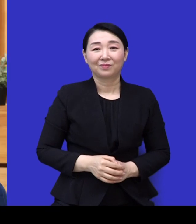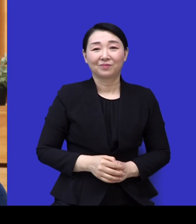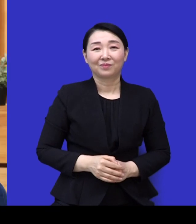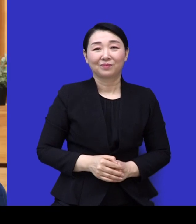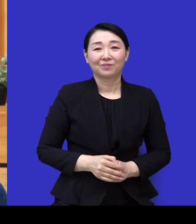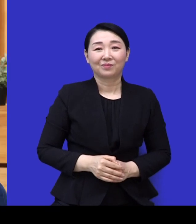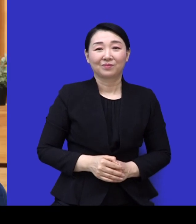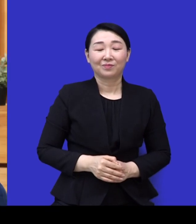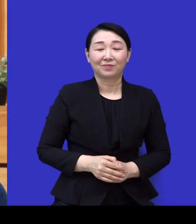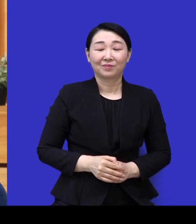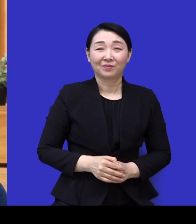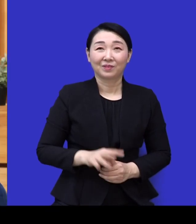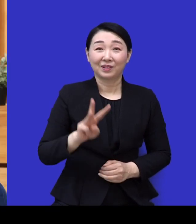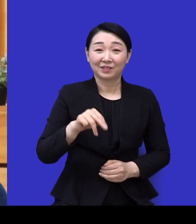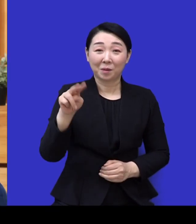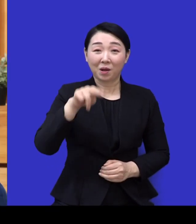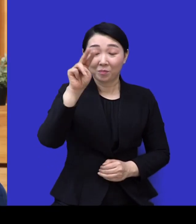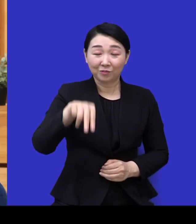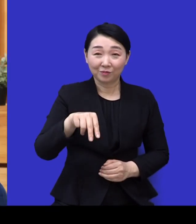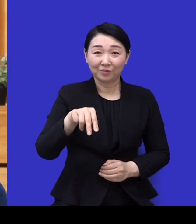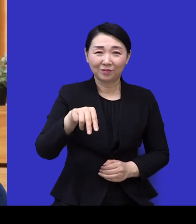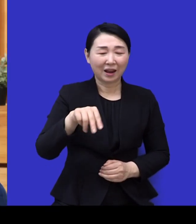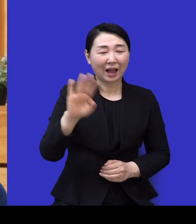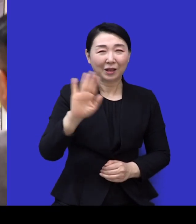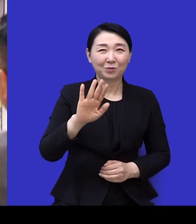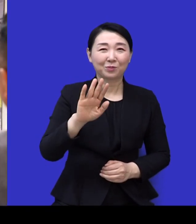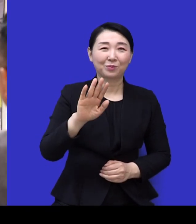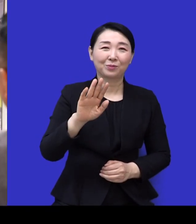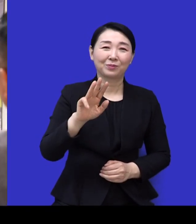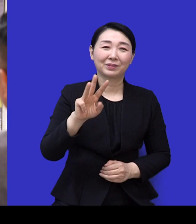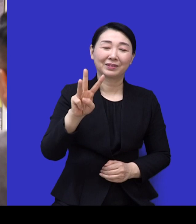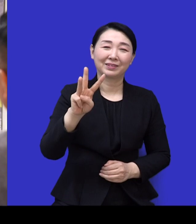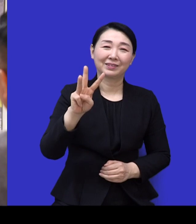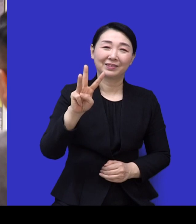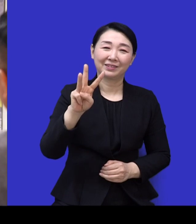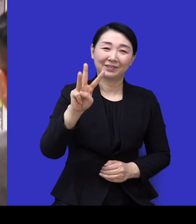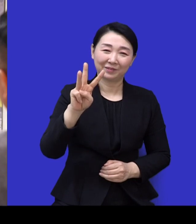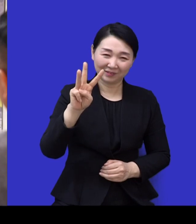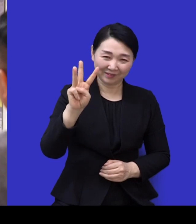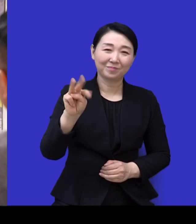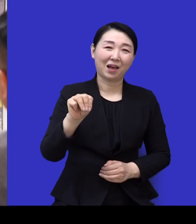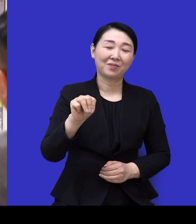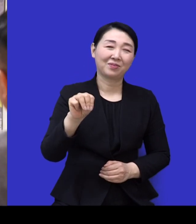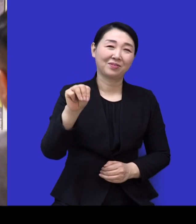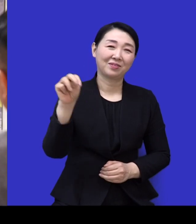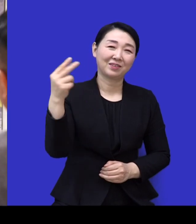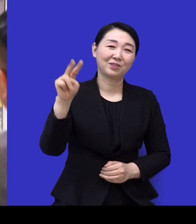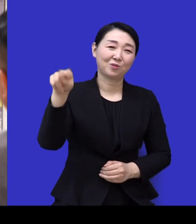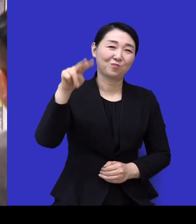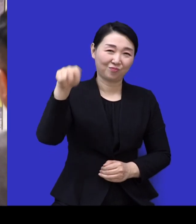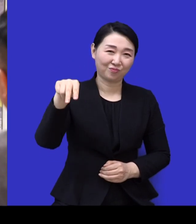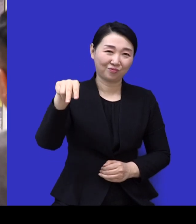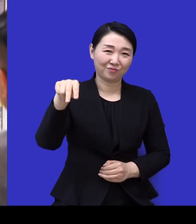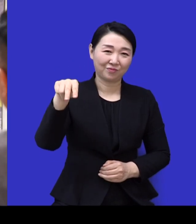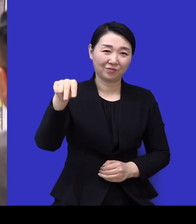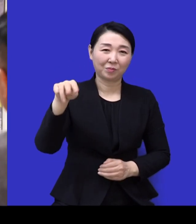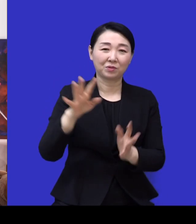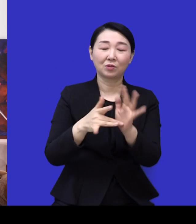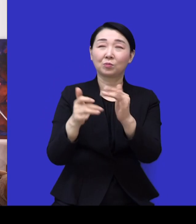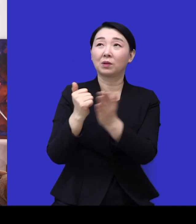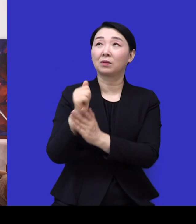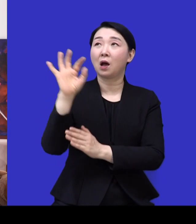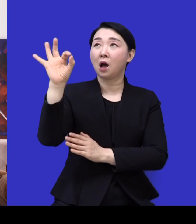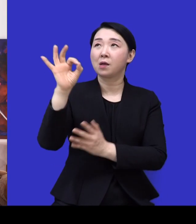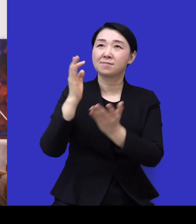정말 3만 불도 아니고 4만 불도 아니고 3만 2천 불이요. 예. 정말 예수님은 한치 오차가